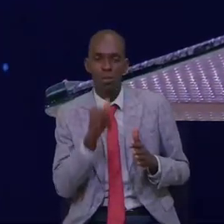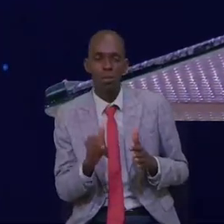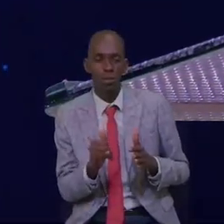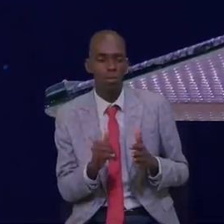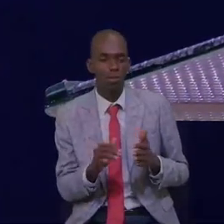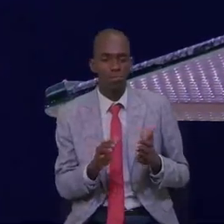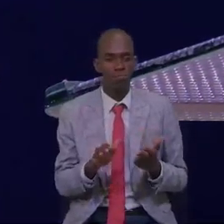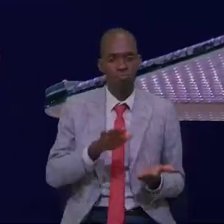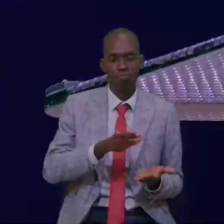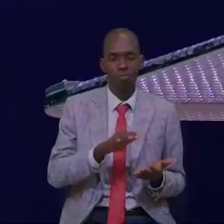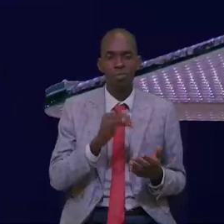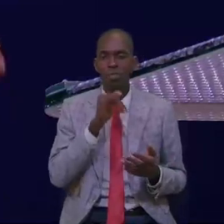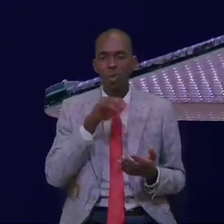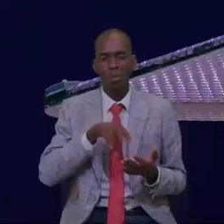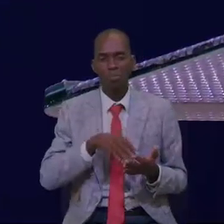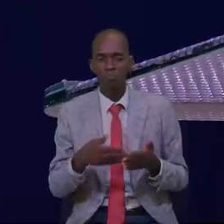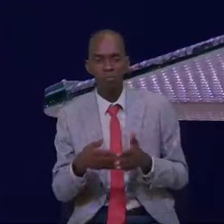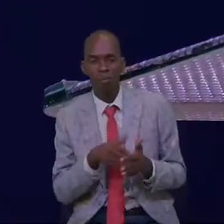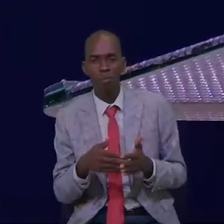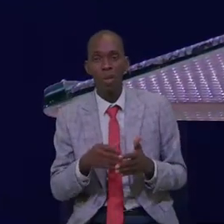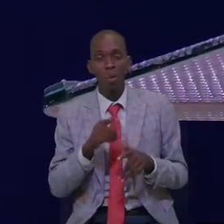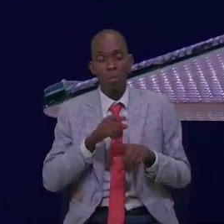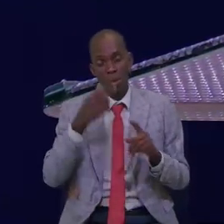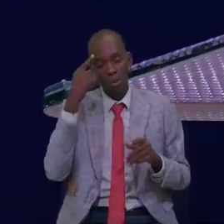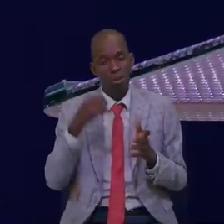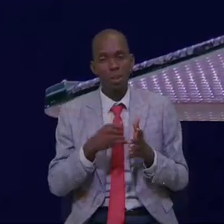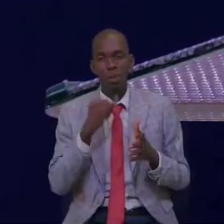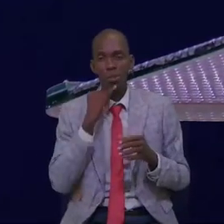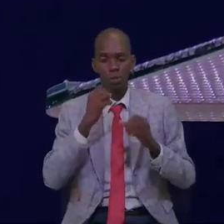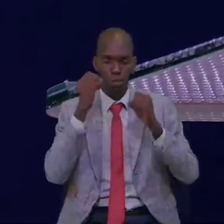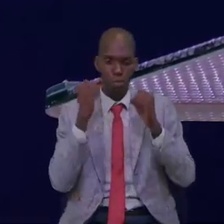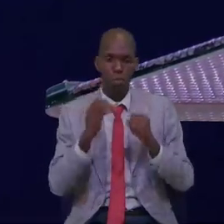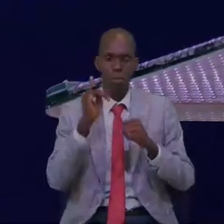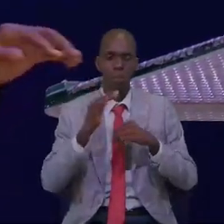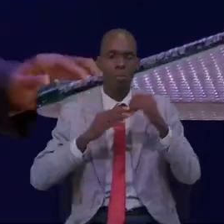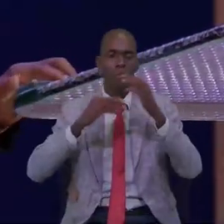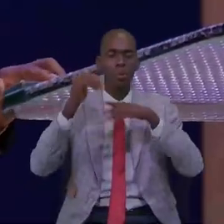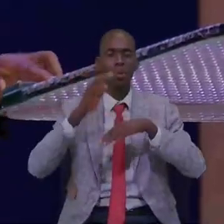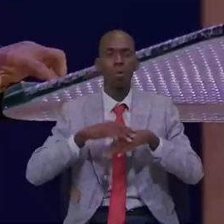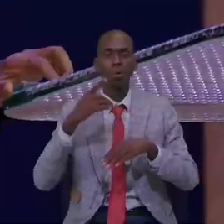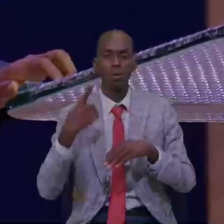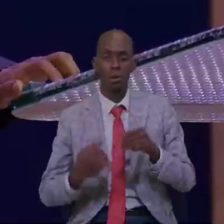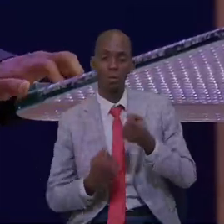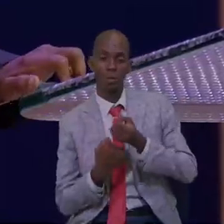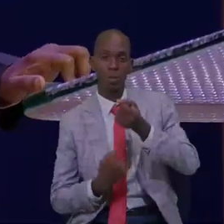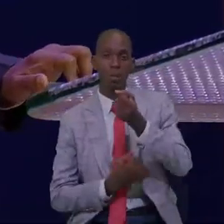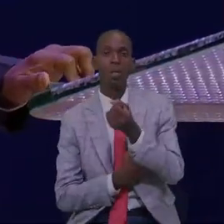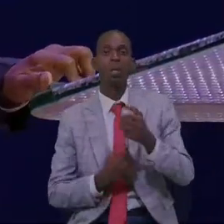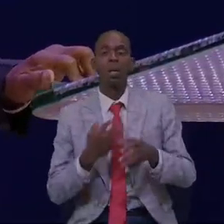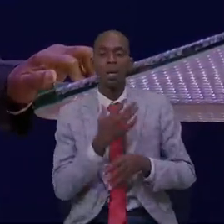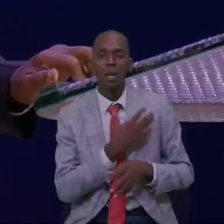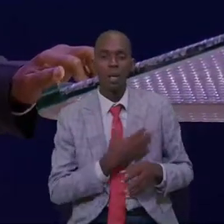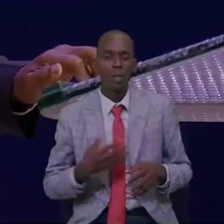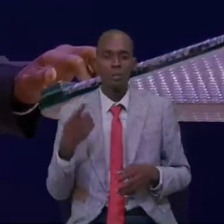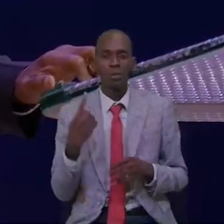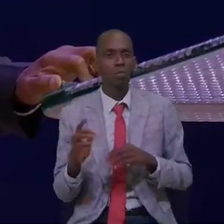on voit l'angle. Et la pierre angulaire mise à l'angle, cela bien bâti sur la pierre angulaire. Et quand les tempêtes de la